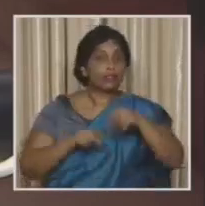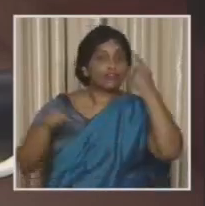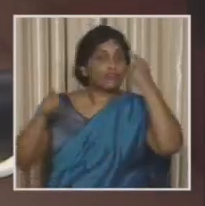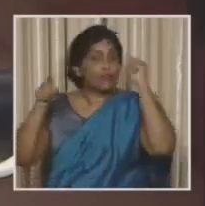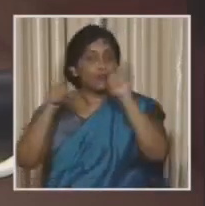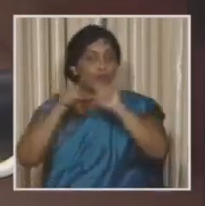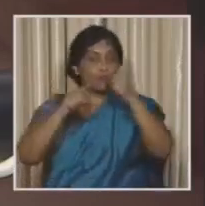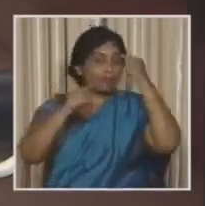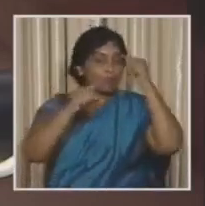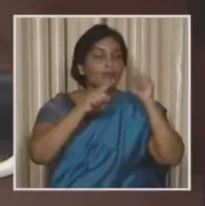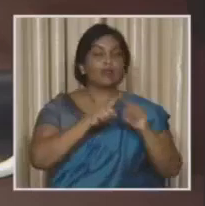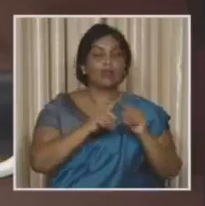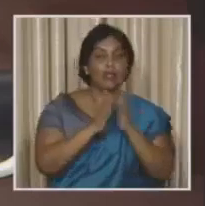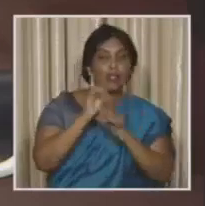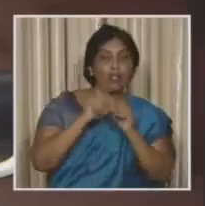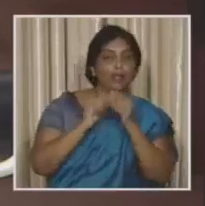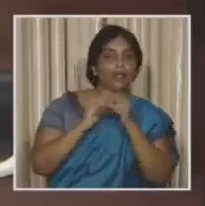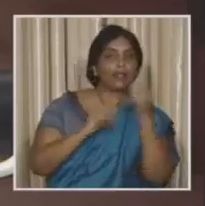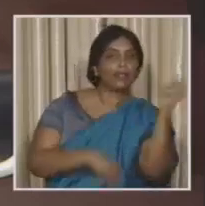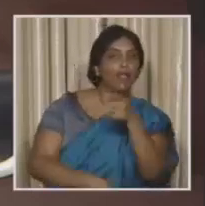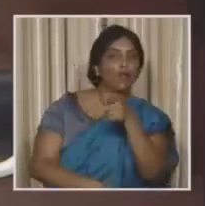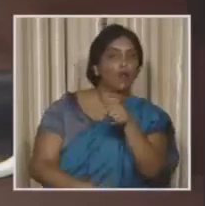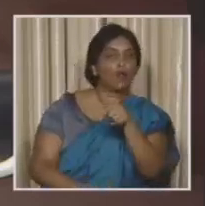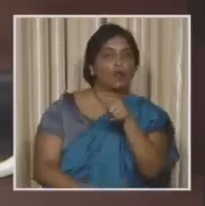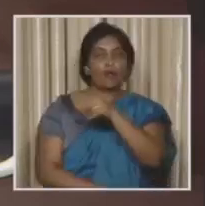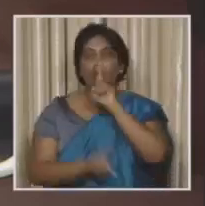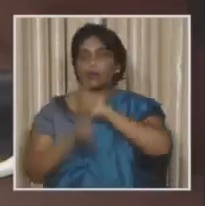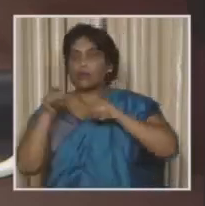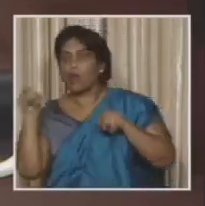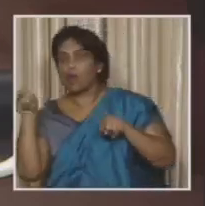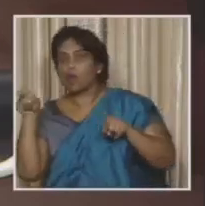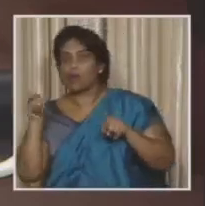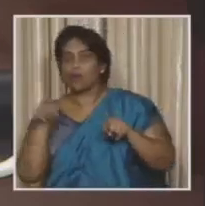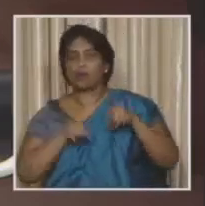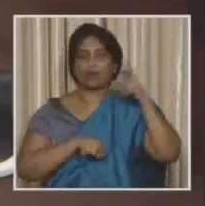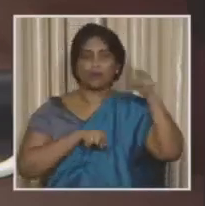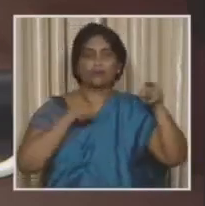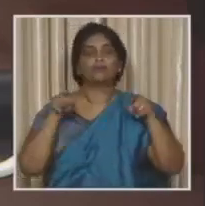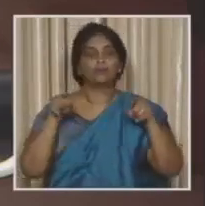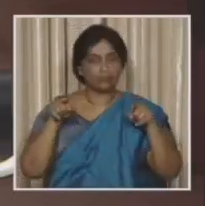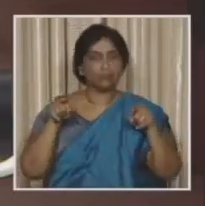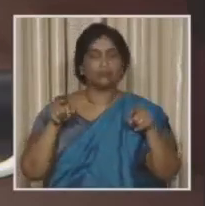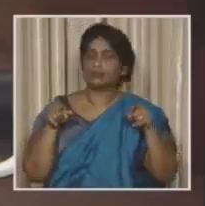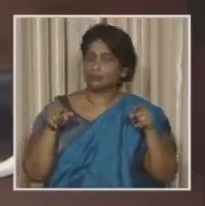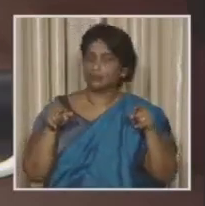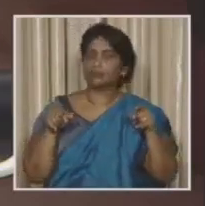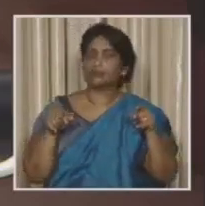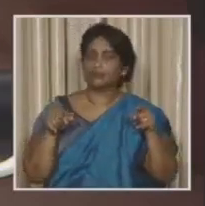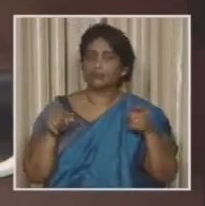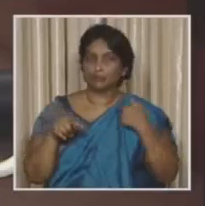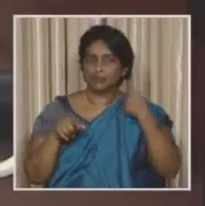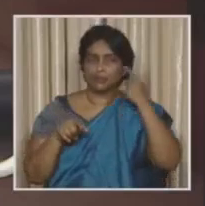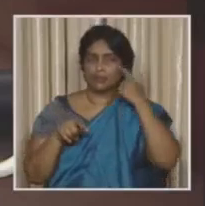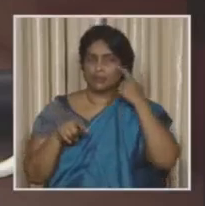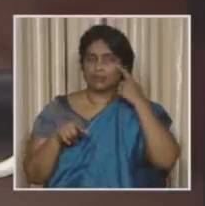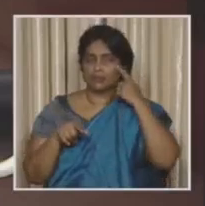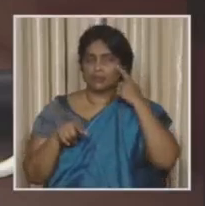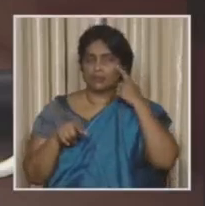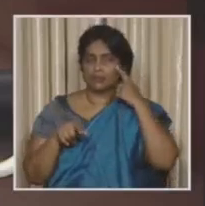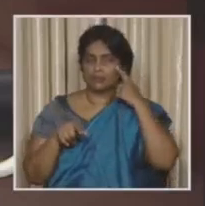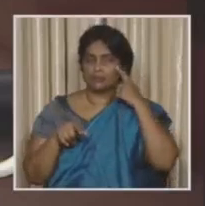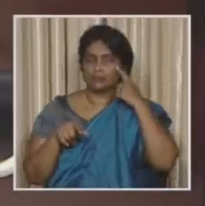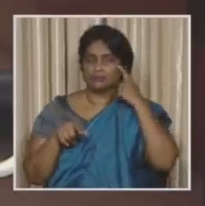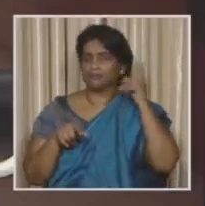යන. අර ඇමතිවරයා ගෙදර කවුද ගියේ? අර ඇත්තක සාකච්ඡා කරේ කුමක්ද නේද? කවුද? මට මතකයි අර